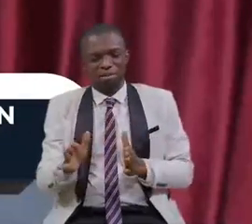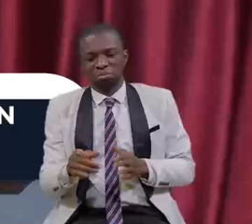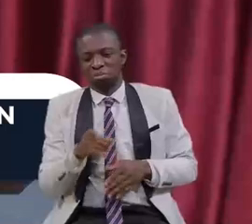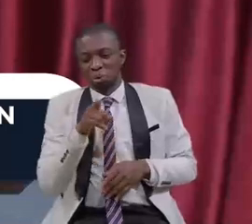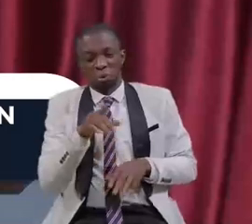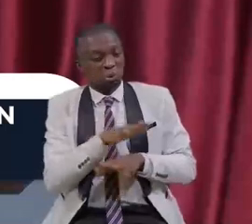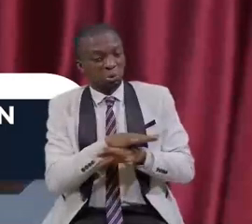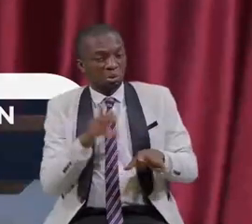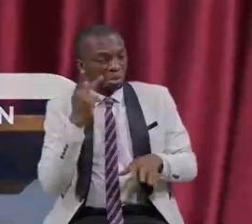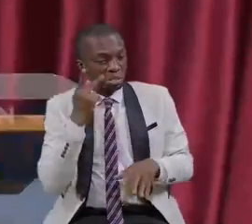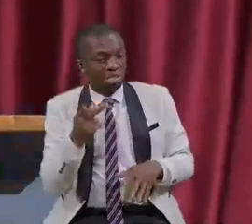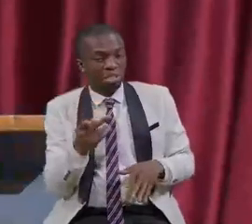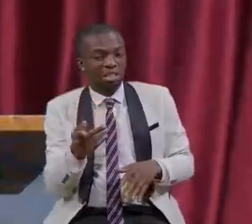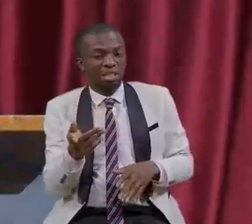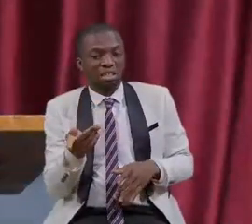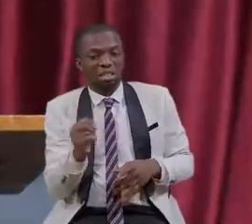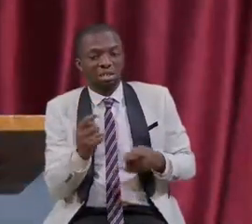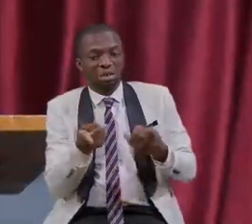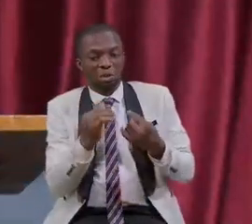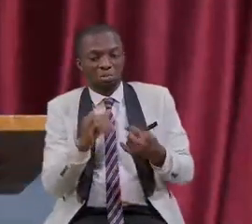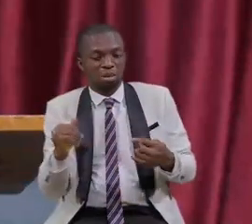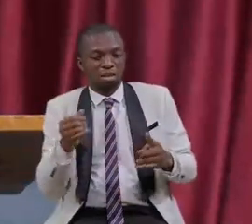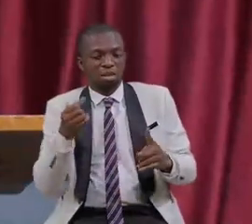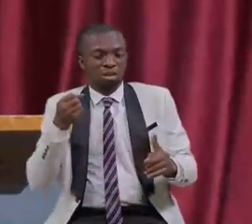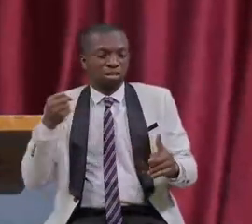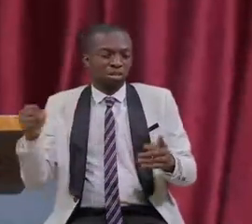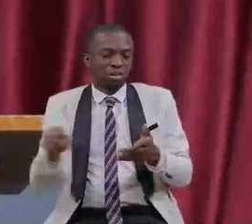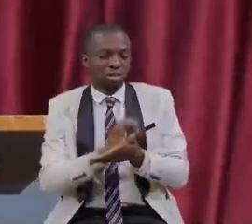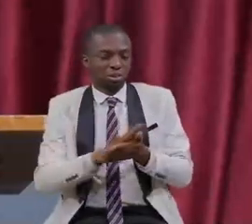On ne voit pas l'attaque, mais Dieu voit l'attaque.